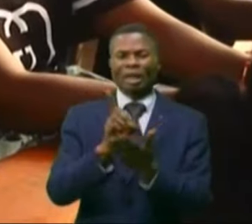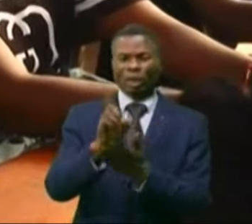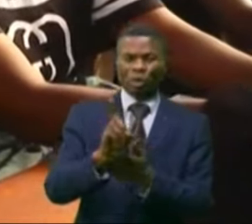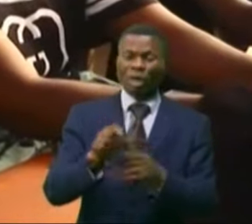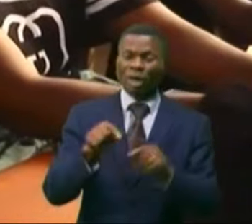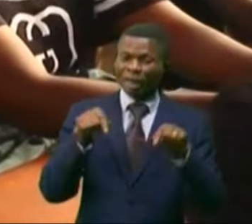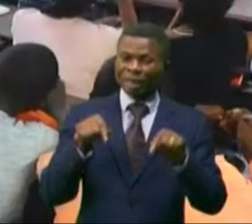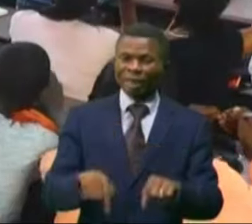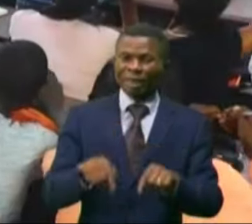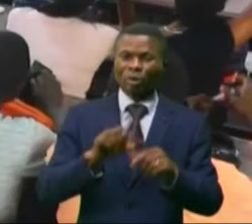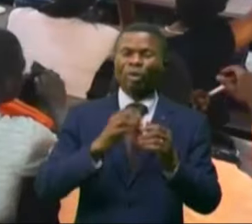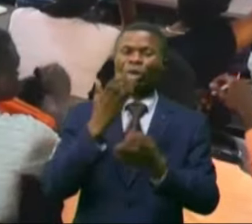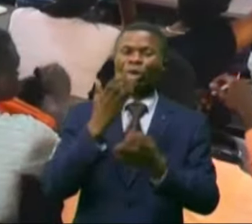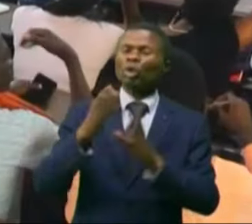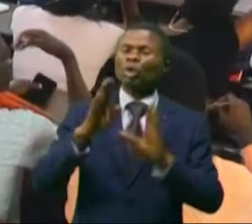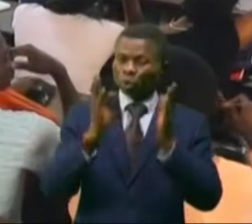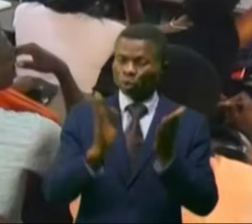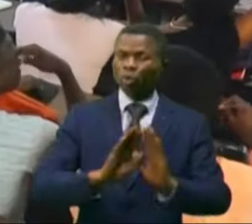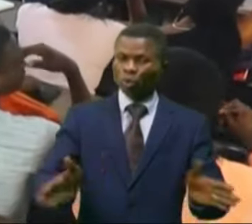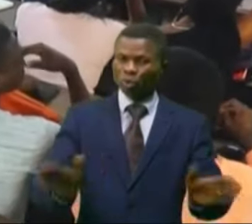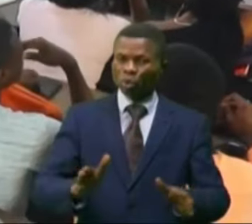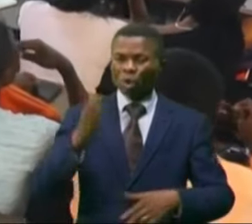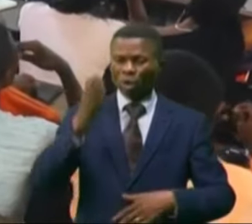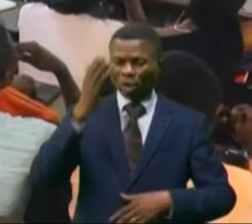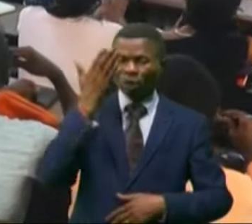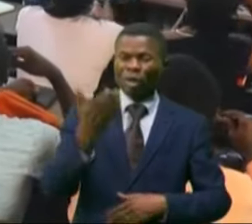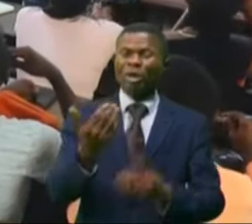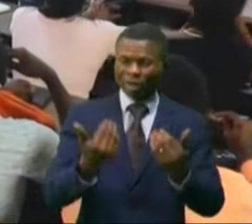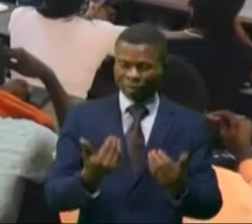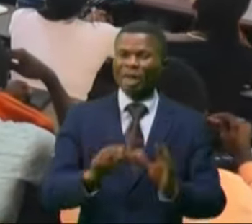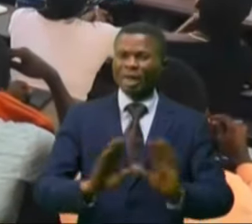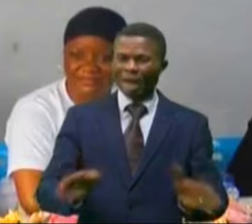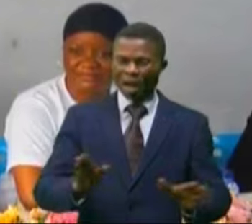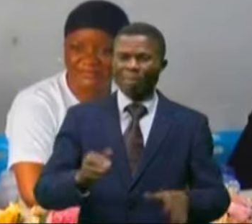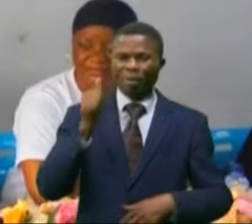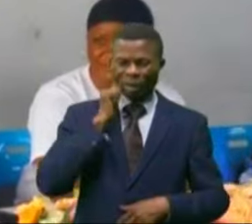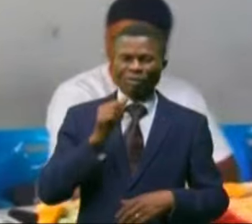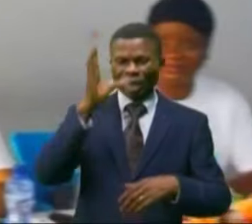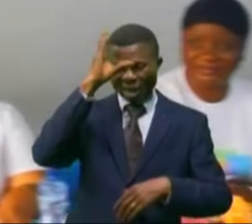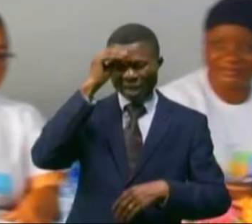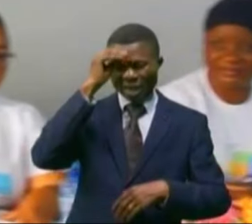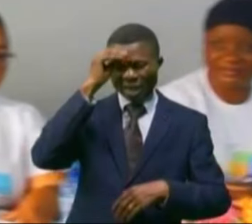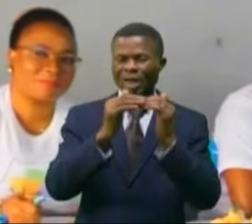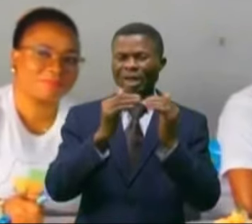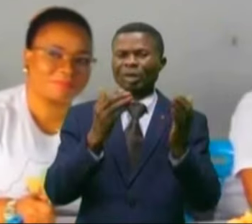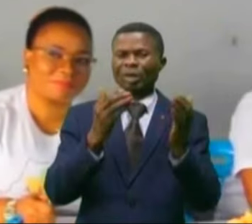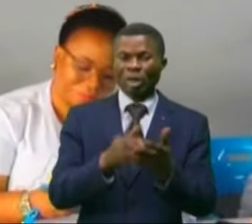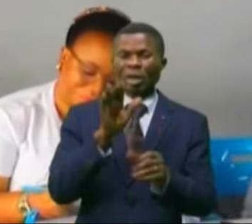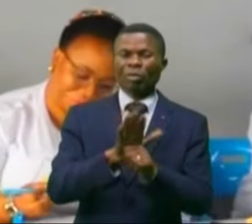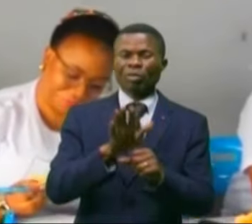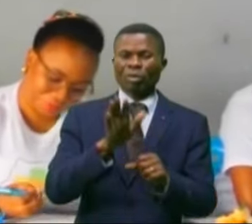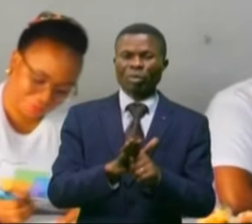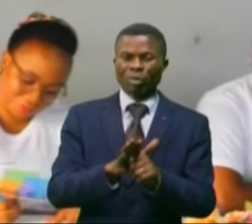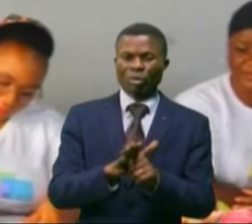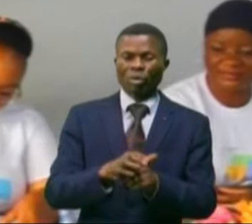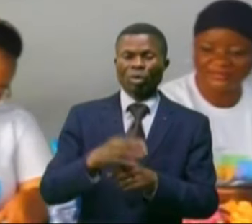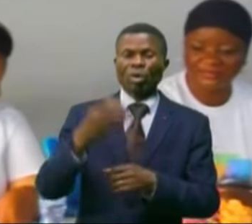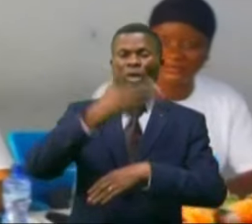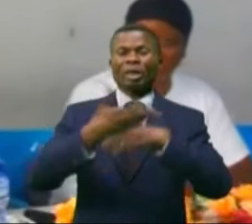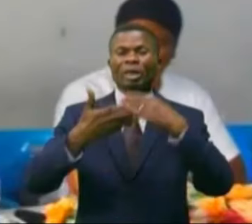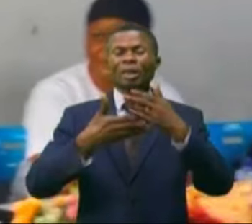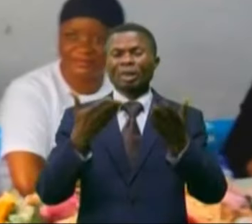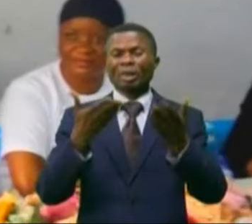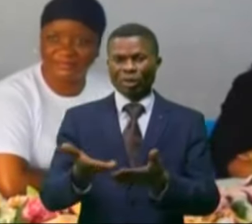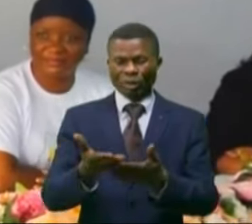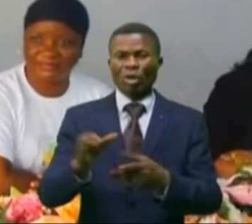que si tu sais le faire, fais-le. Si tu veux le faire, tu peux le faire. Et bien le faire. La majorité des architectes de la FARC, nous avons